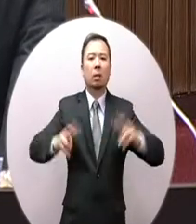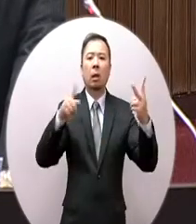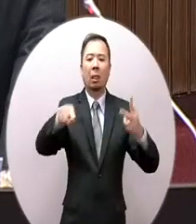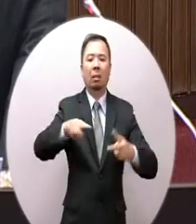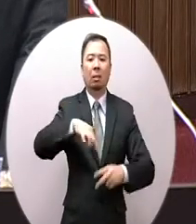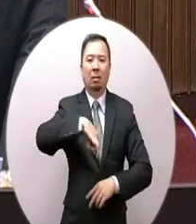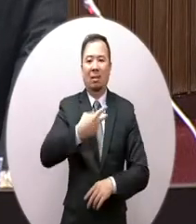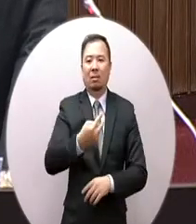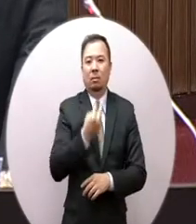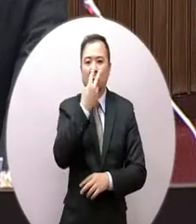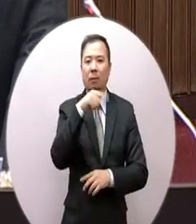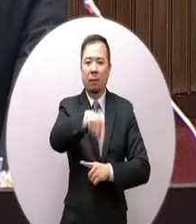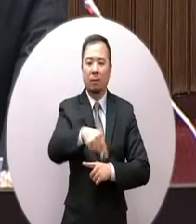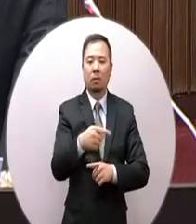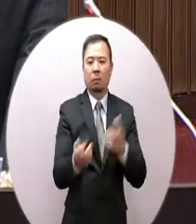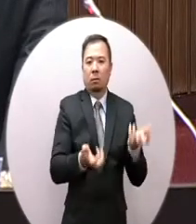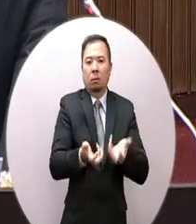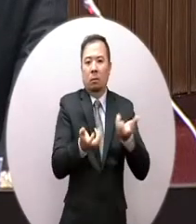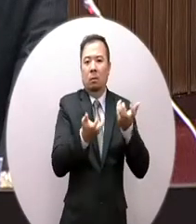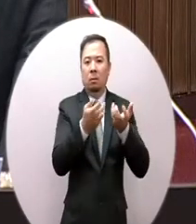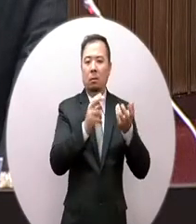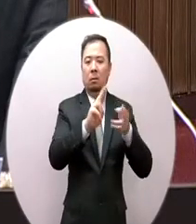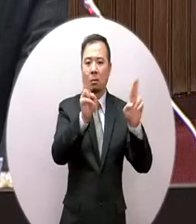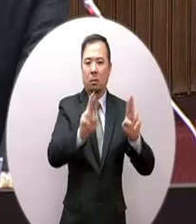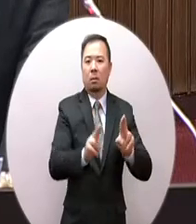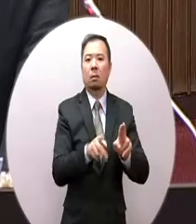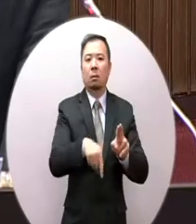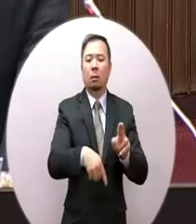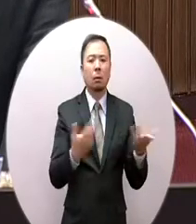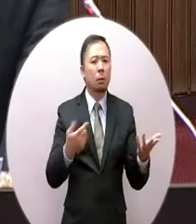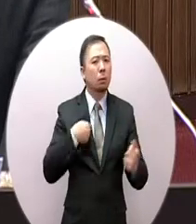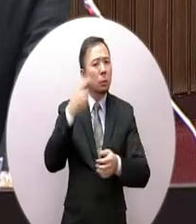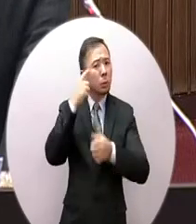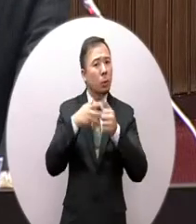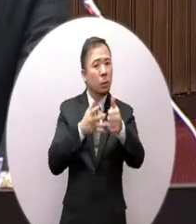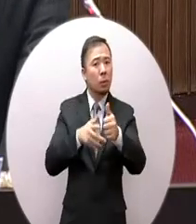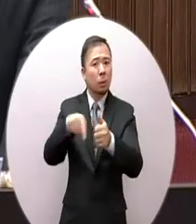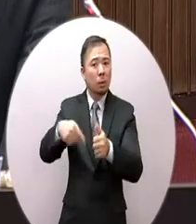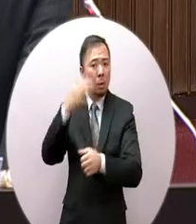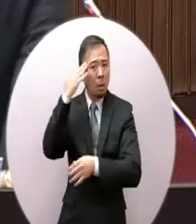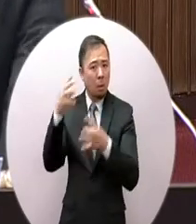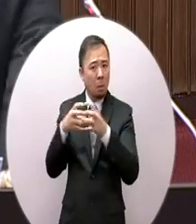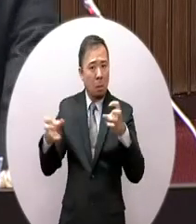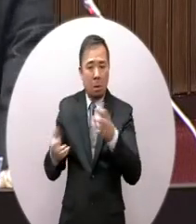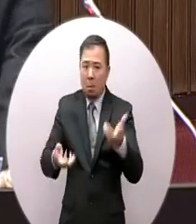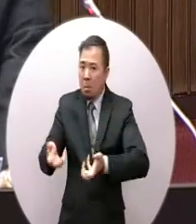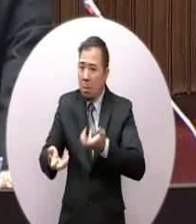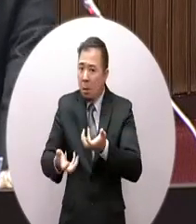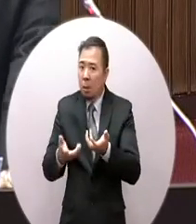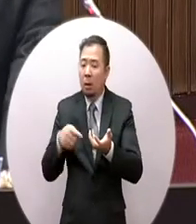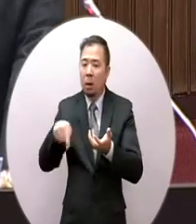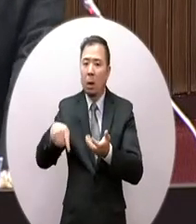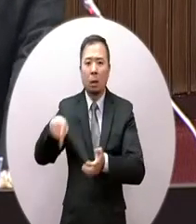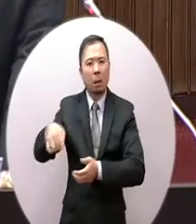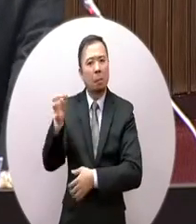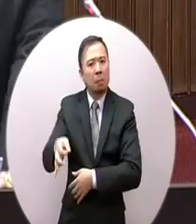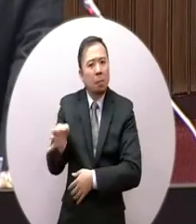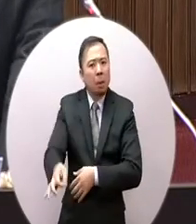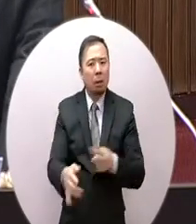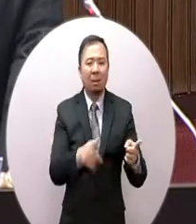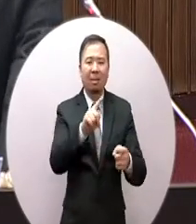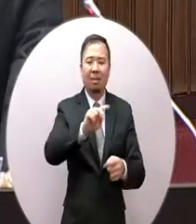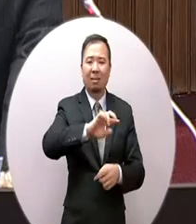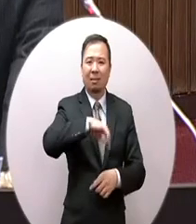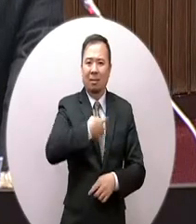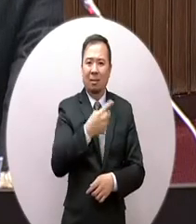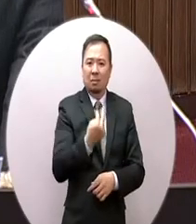那本席要请问赖院长蓝煤电厂发电比较便宜也不像天然气运输受到天候影响